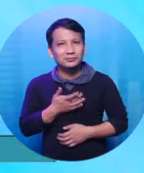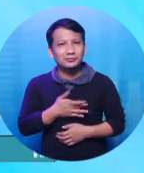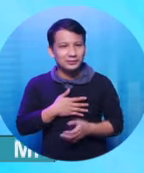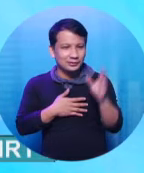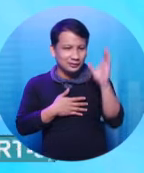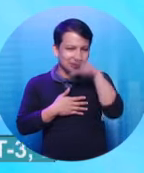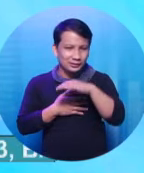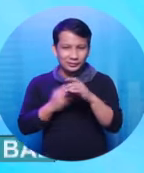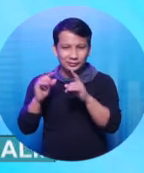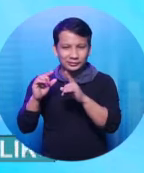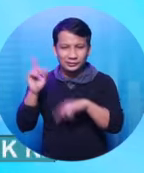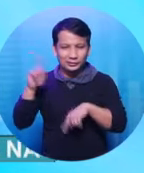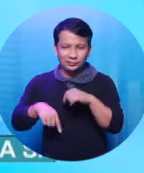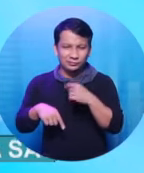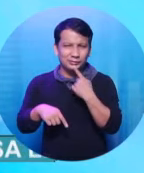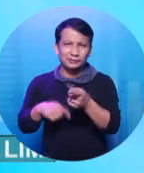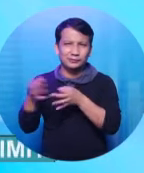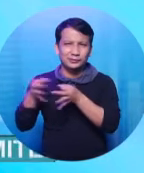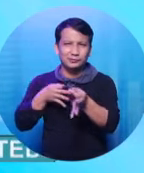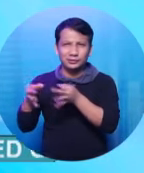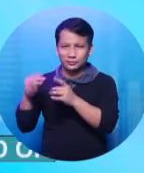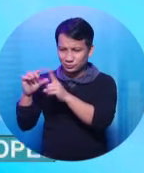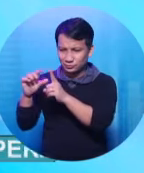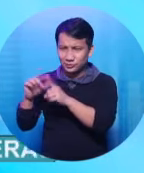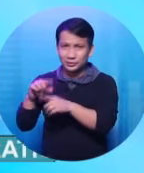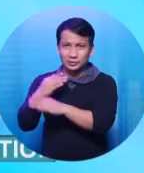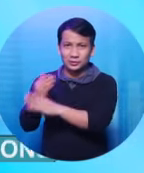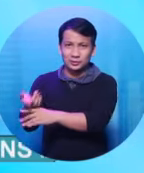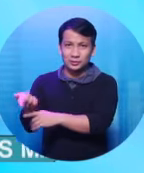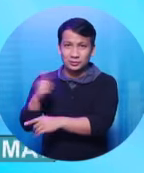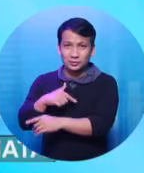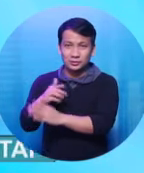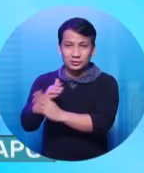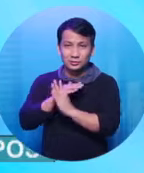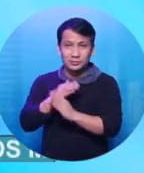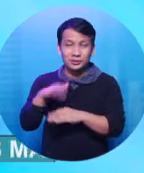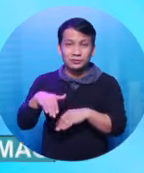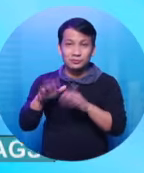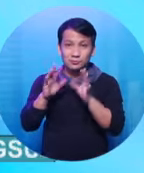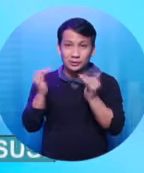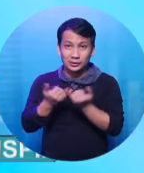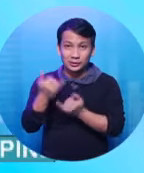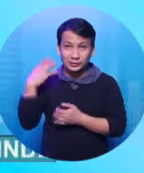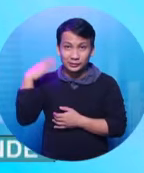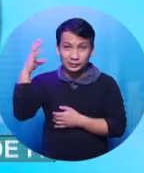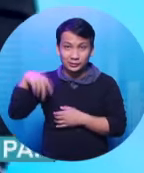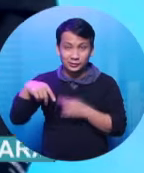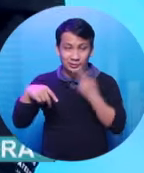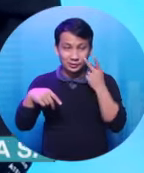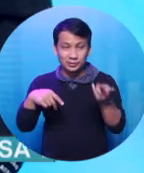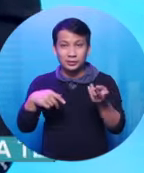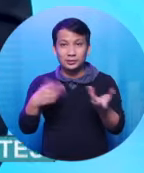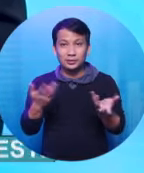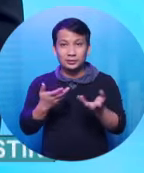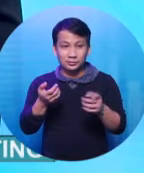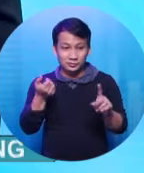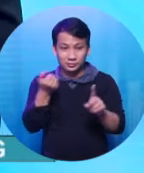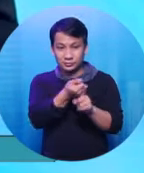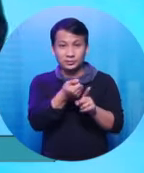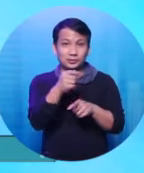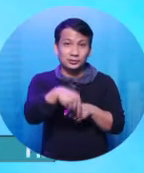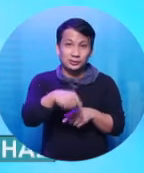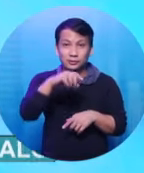maihanapan ng category kung yung depensa na binigyan ng isang barangay chairman na nanakit sa isang lola